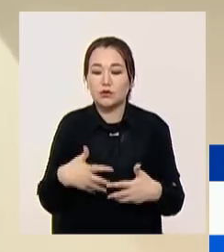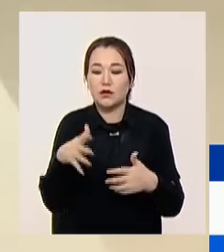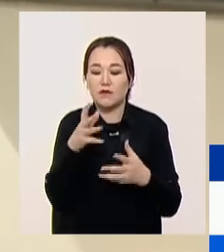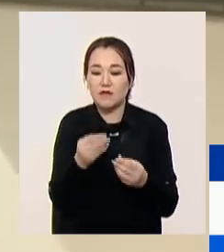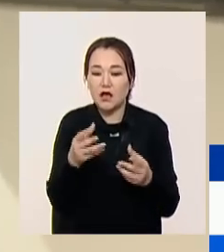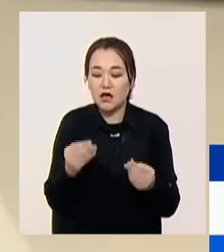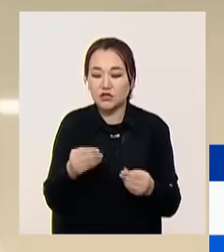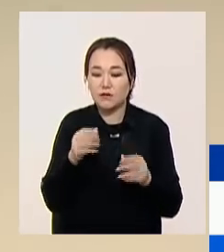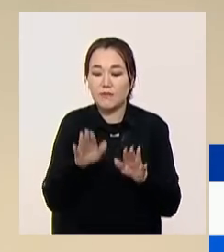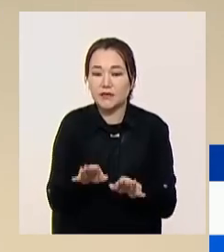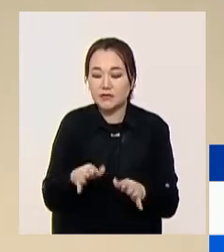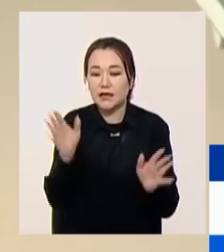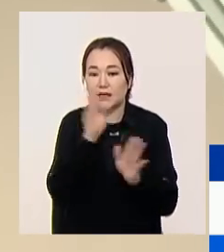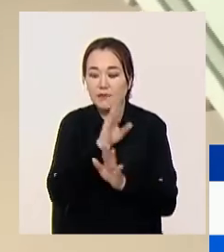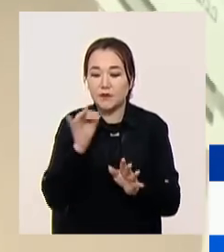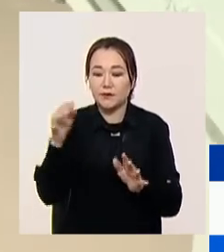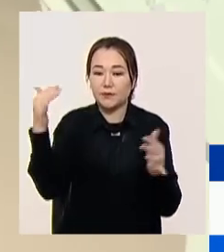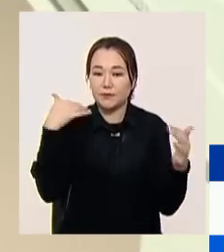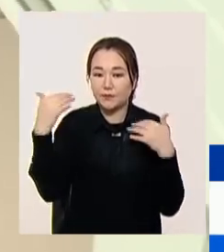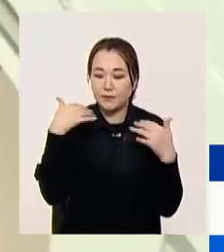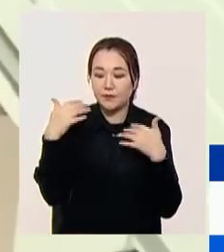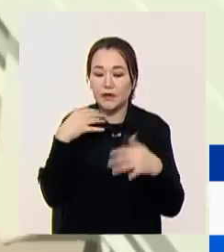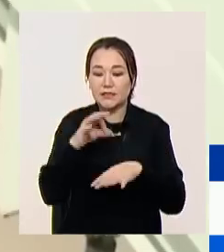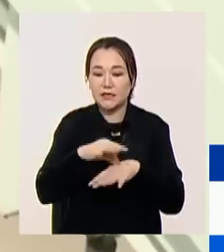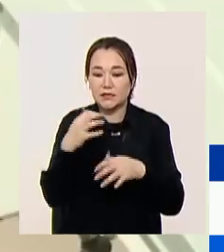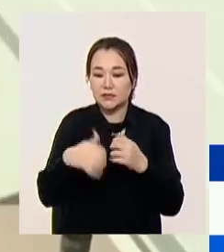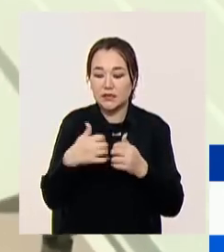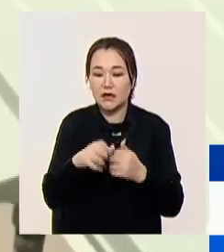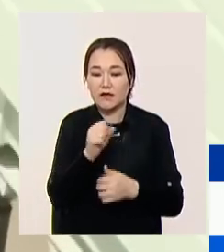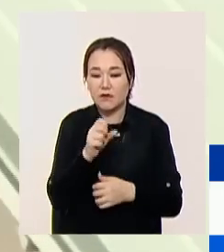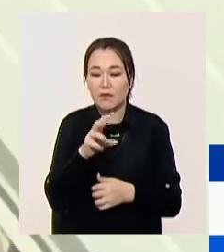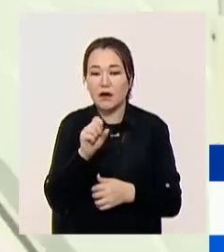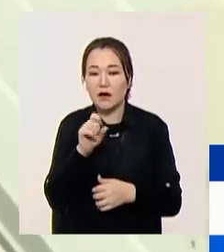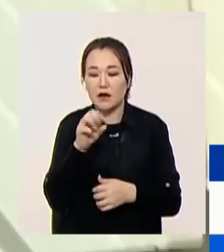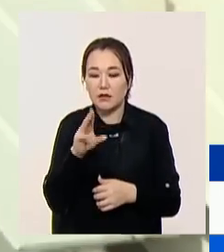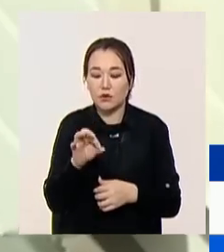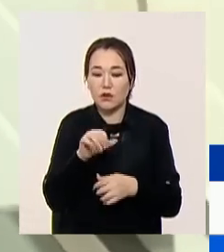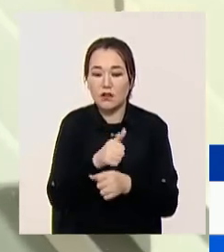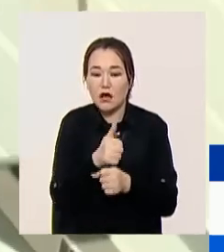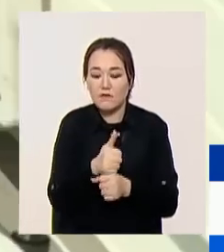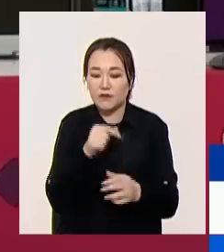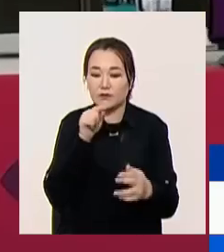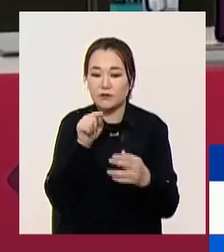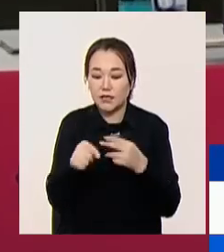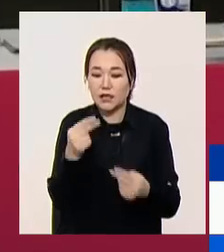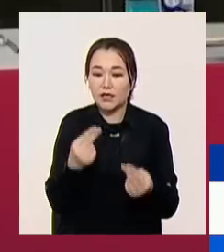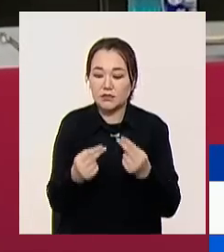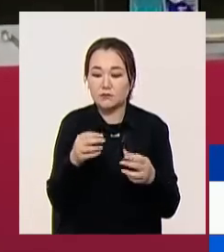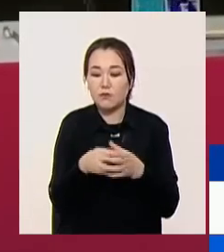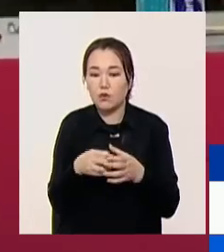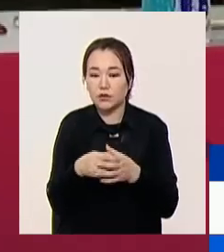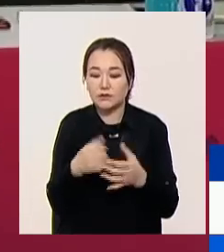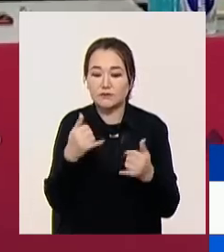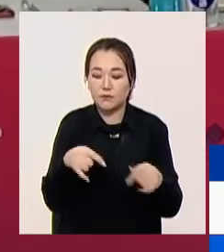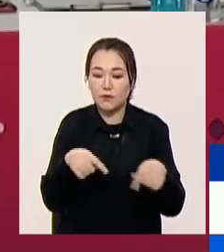влажный местный климат и кондиционеры. Среди заболевших и Альваро Мората, основной нападающий сборной. Сегодня пройдут